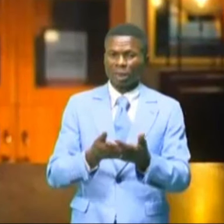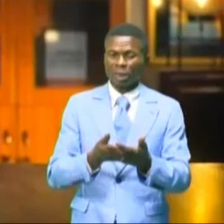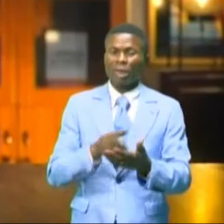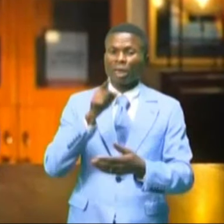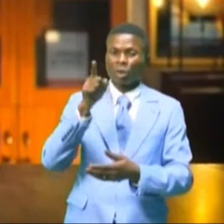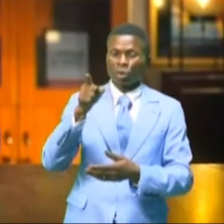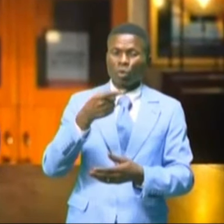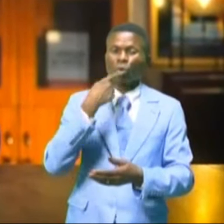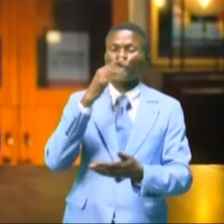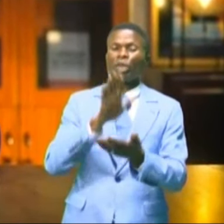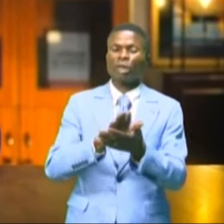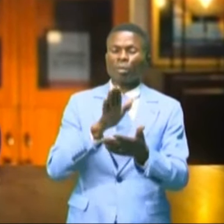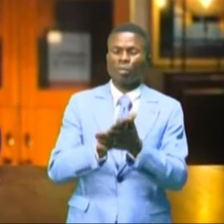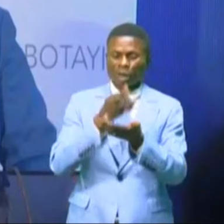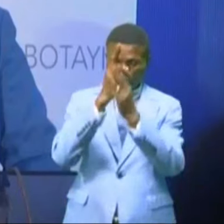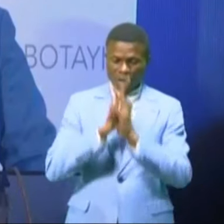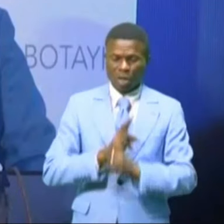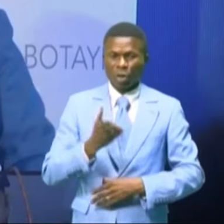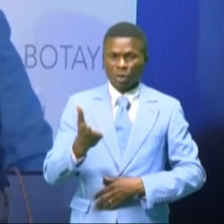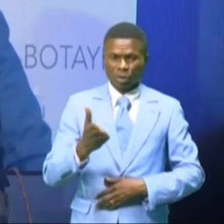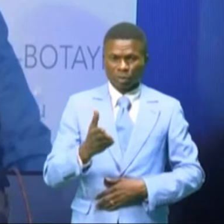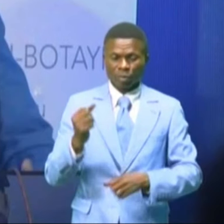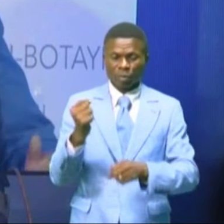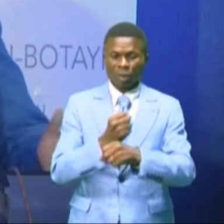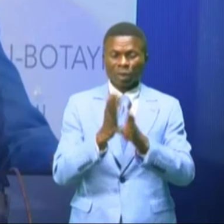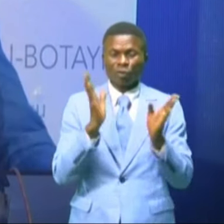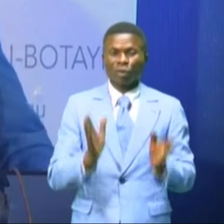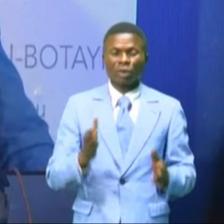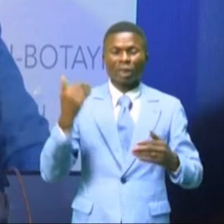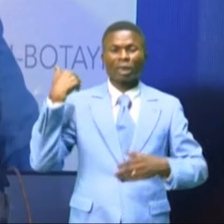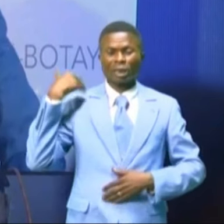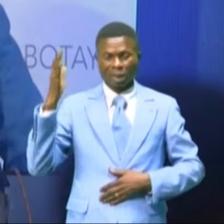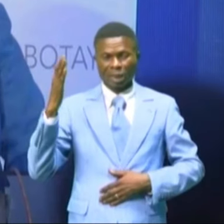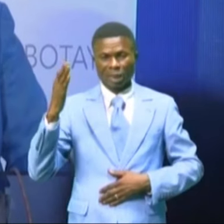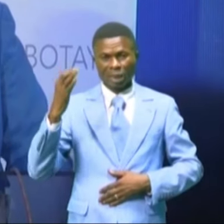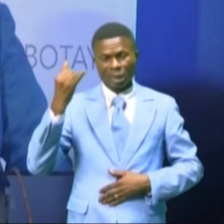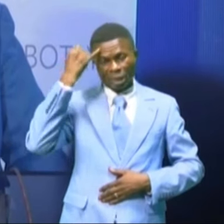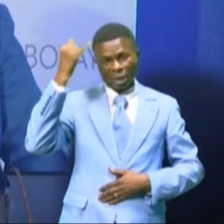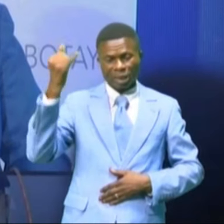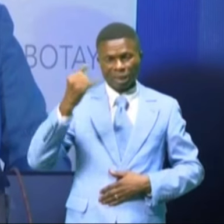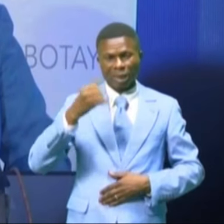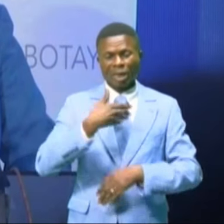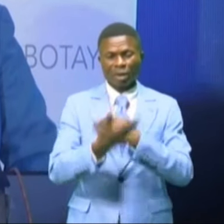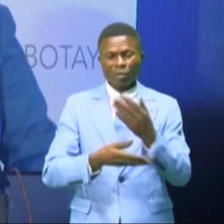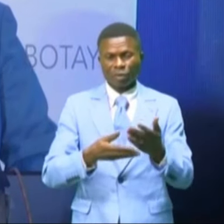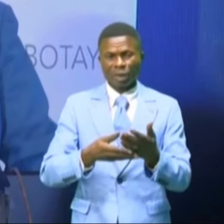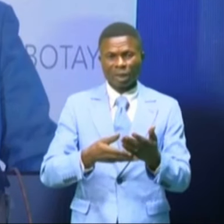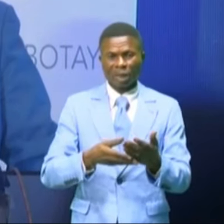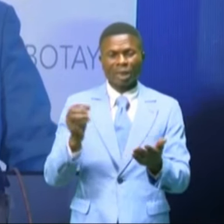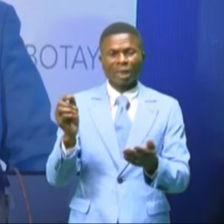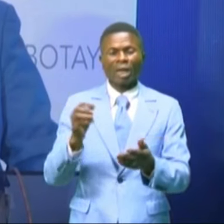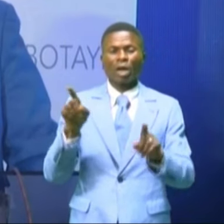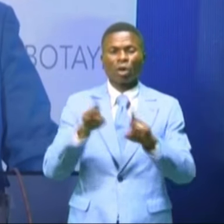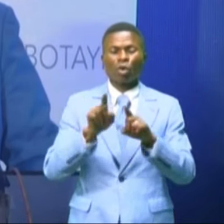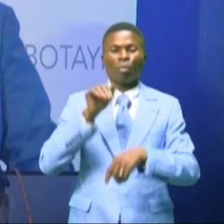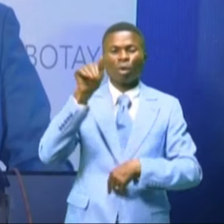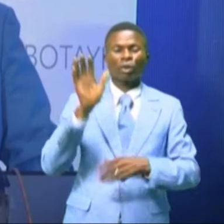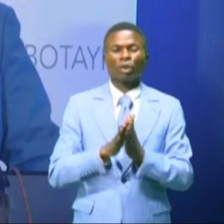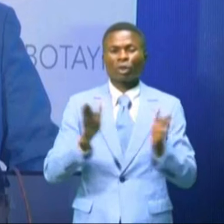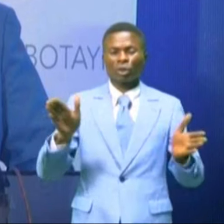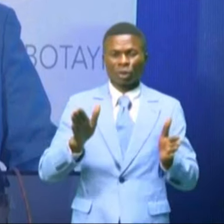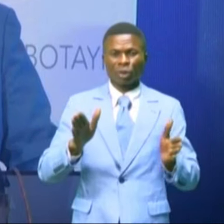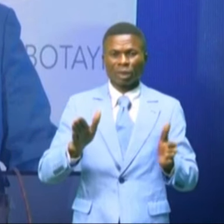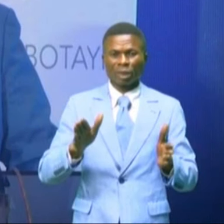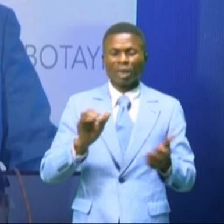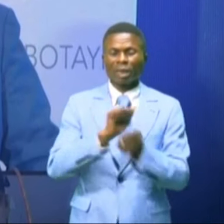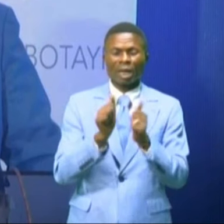je vais rendre honneur. Parce que fonctionnaire de l'État, je ne pouvais pas imaginer que je puisse être élevé au rang de directeur général dans une